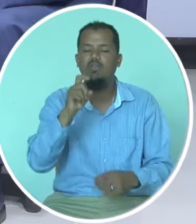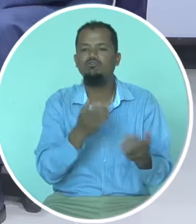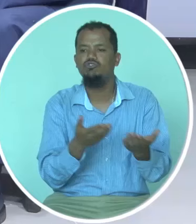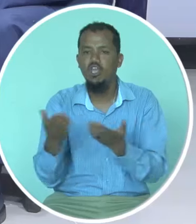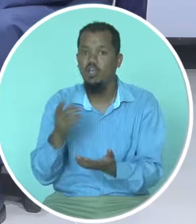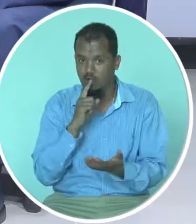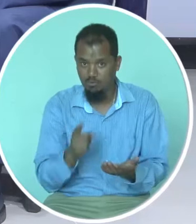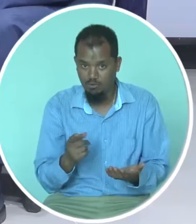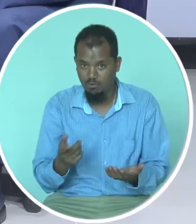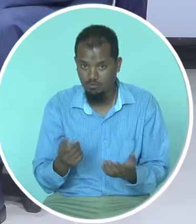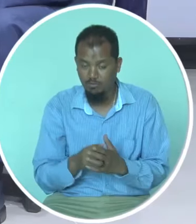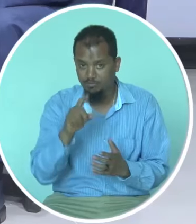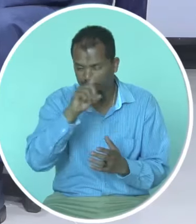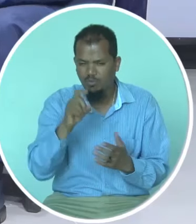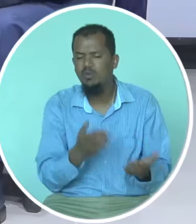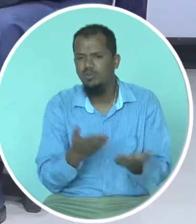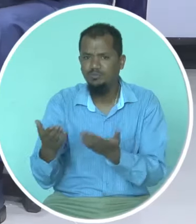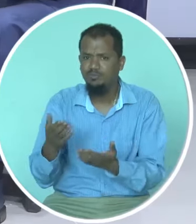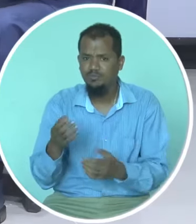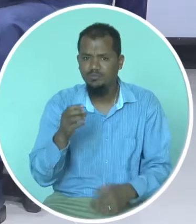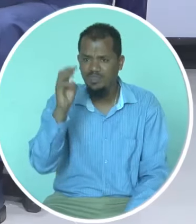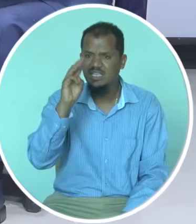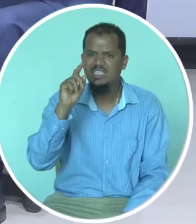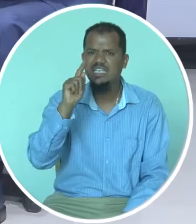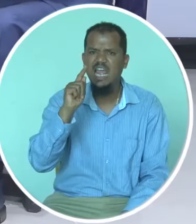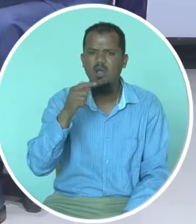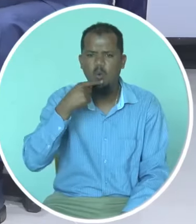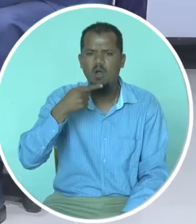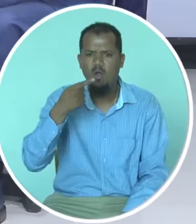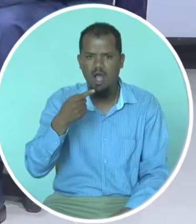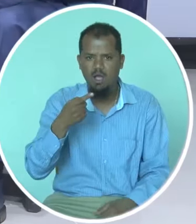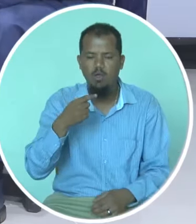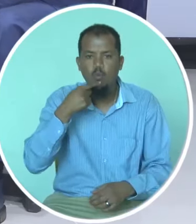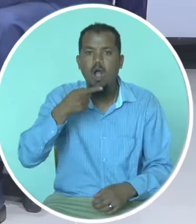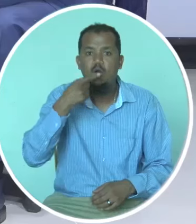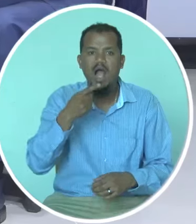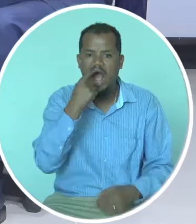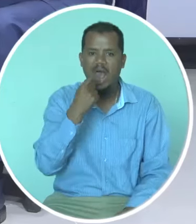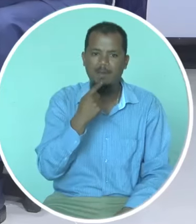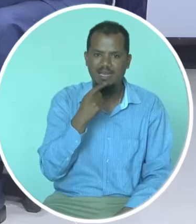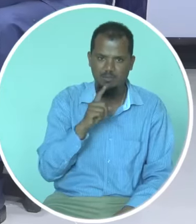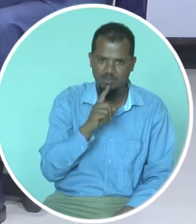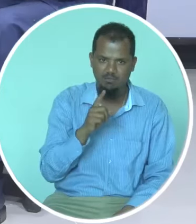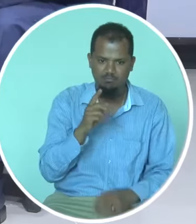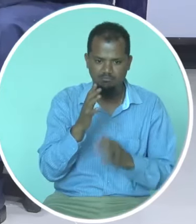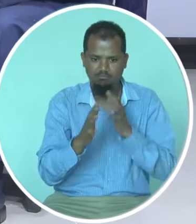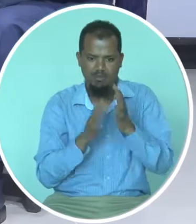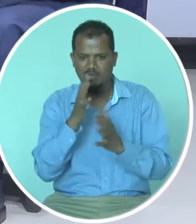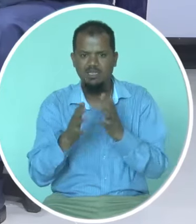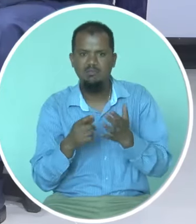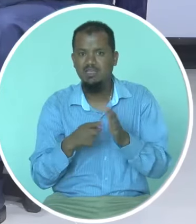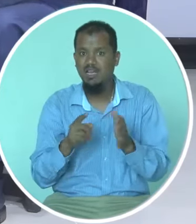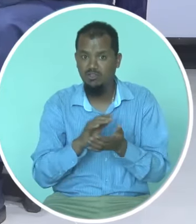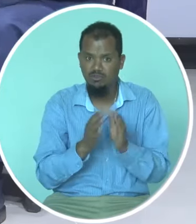ጥያቄዎች እየቀረቡ ነው ጥያቄዎች እየቀረቡ ስነ ቋንቋ ማለት ቋንቋ በባህሪው አንደበታዊም ነው በመልክትም